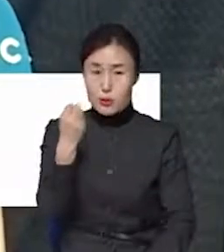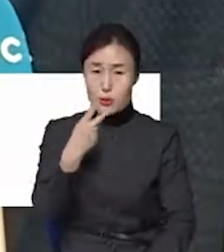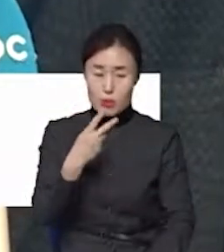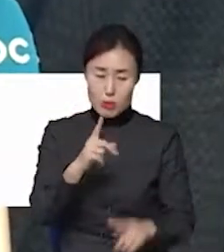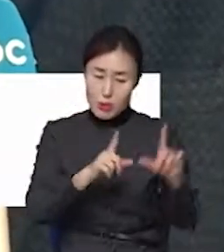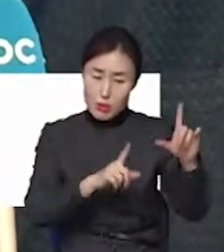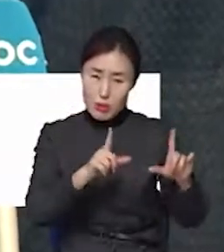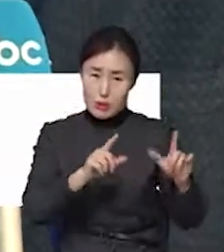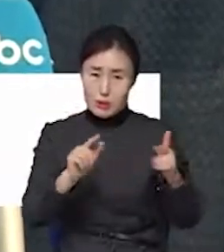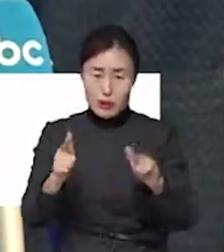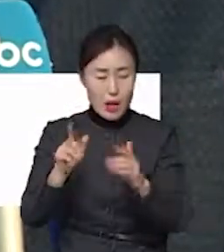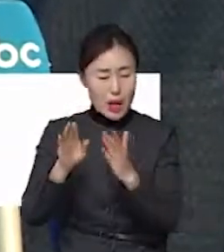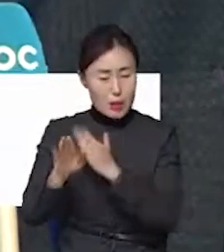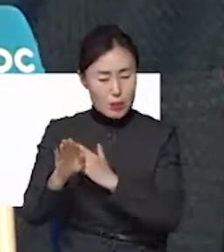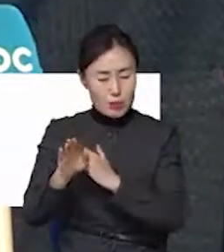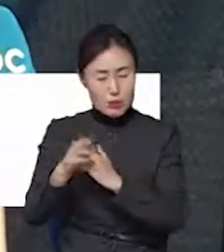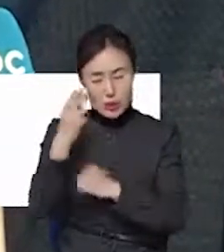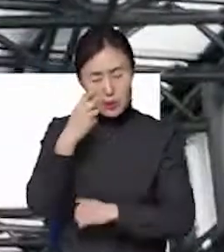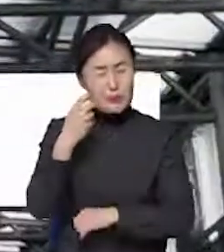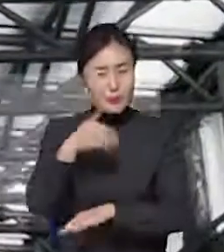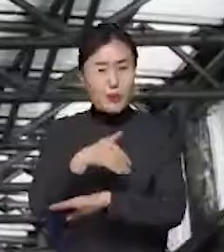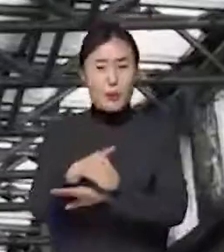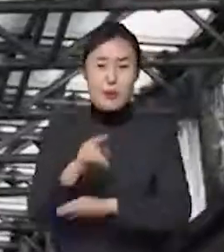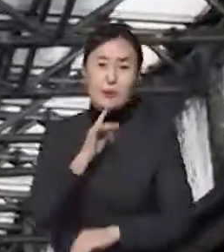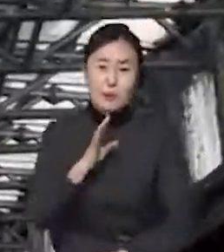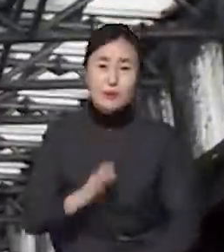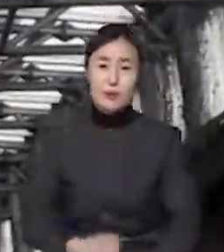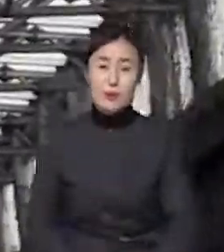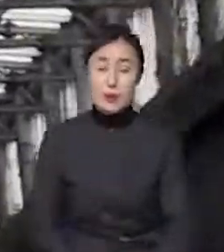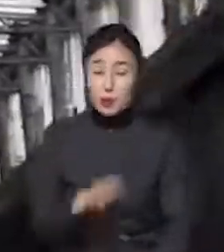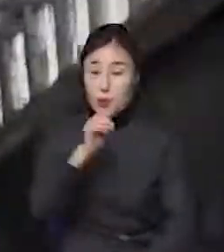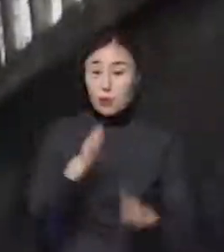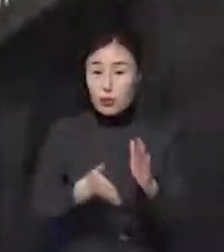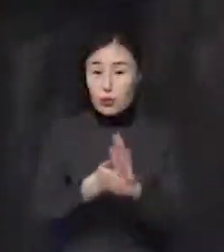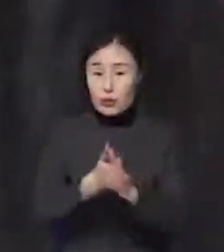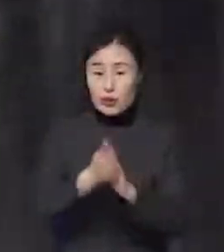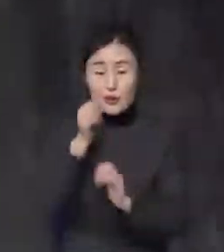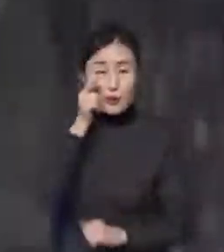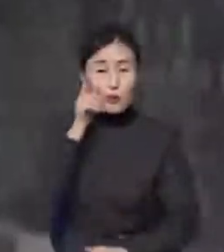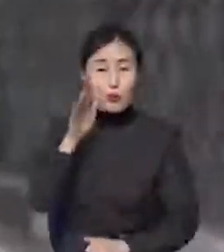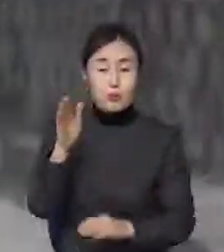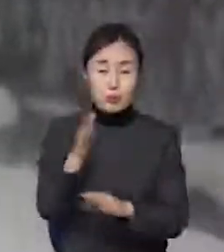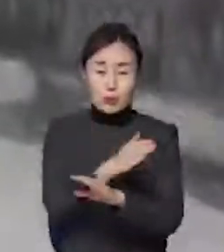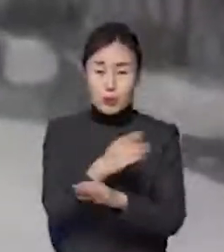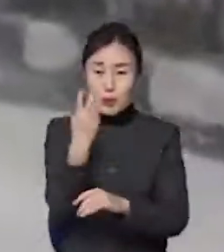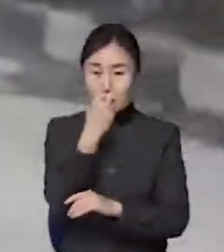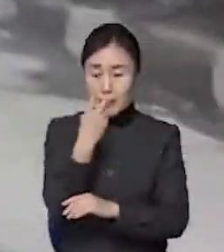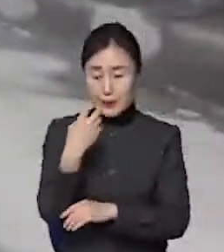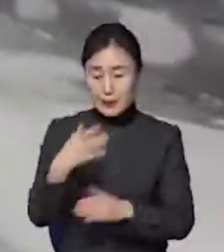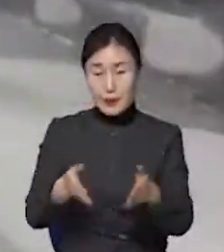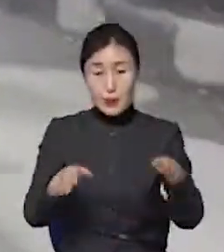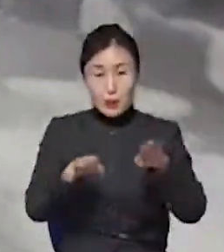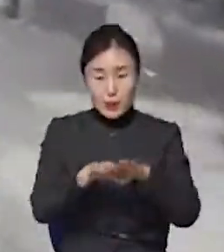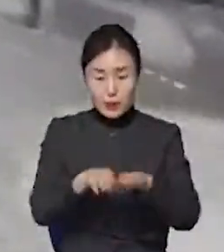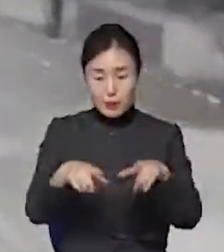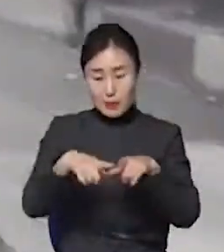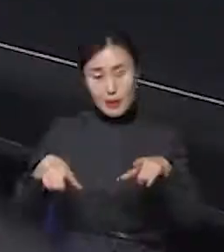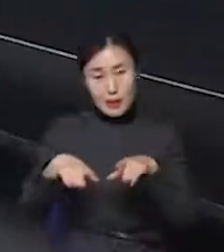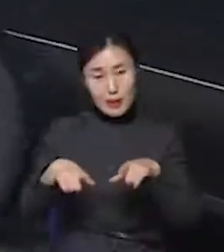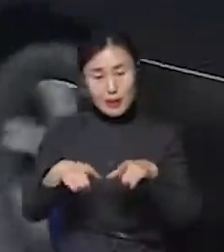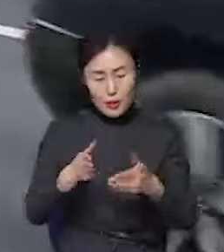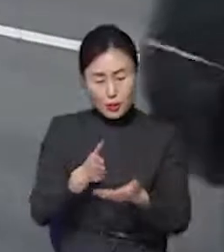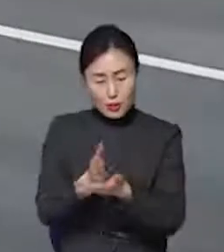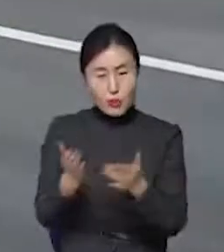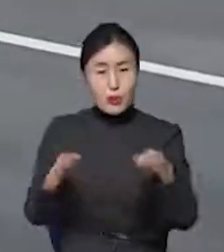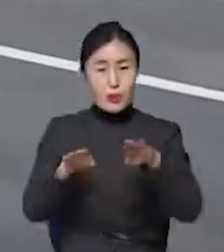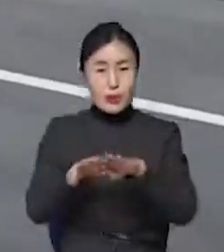유지 상태를 앞으로 점검할 계획이 있습니다. 광주시는 다음 달 초부터 관리기관과 민간 전문기관 합동으로